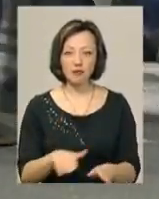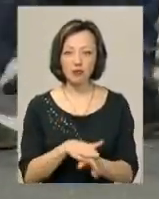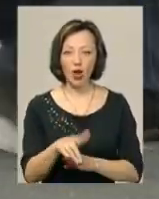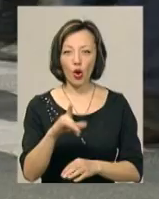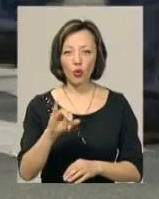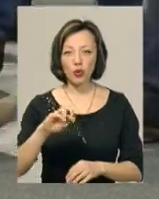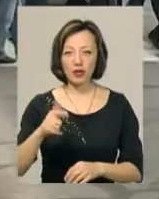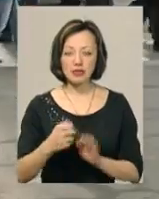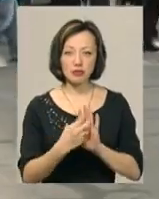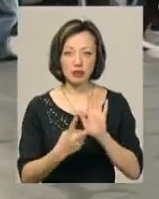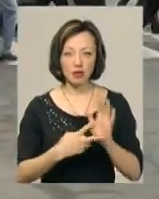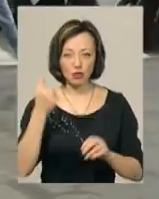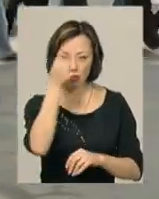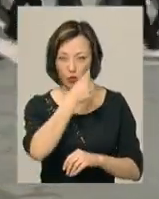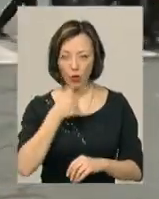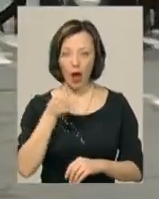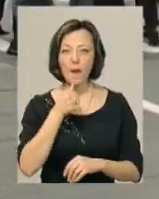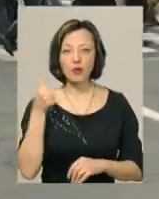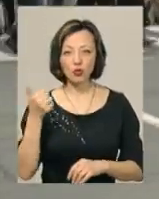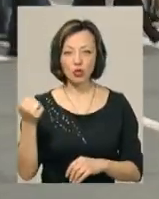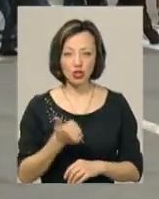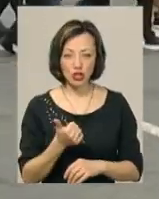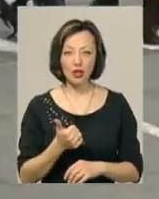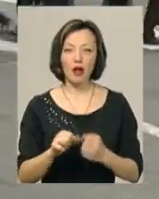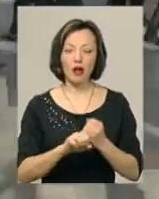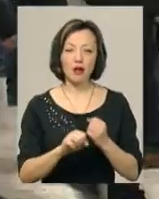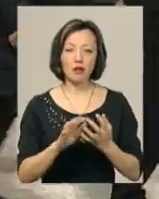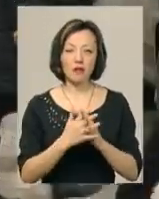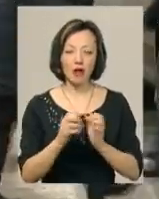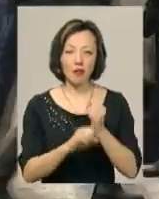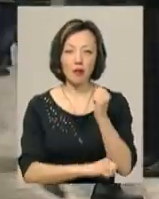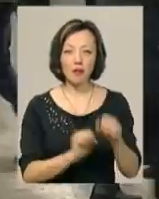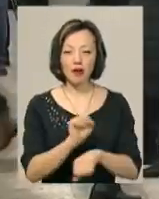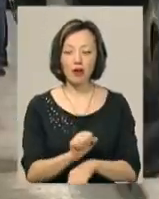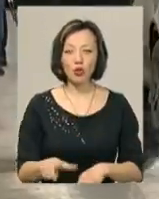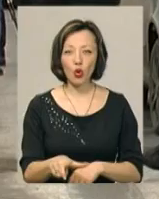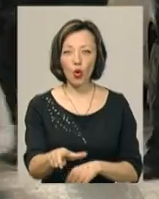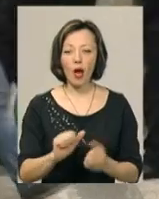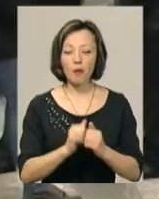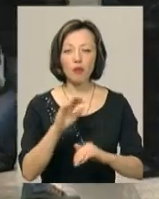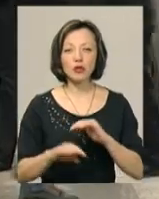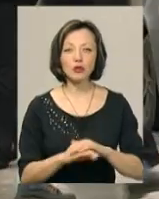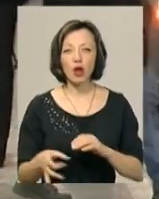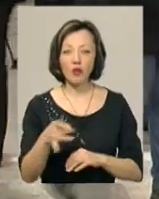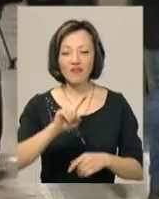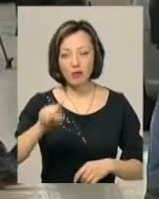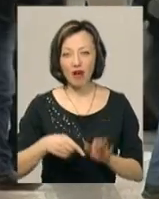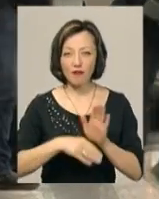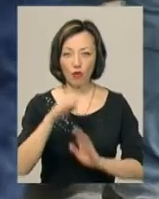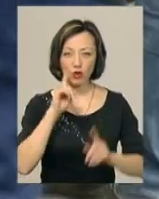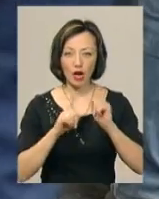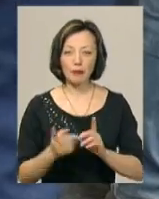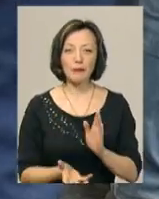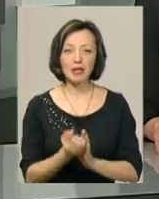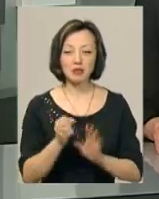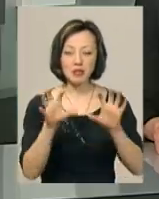грудні 2017 року, а минулого тижня фермери перекривали дорогу у Кам'янець-Подільському районі. Вони вимагають від Верховної Ради